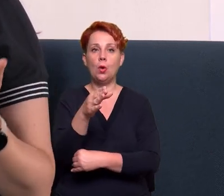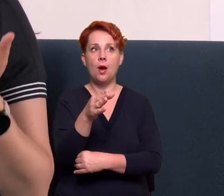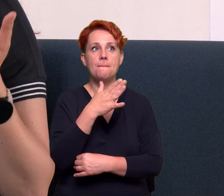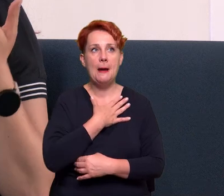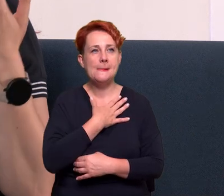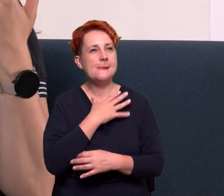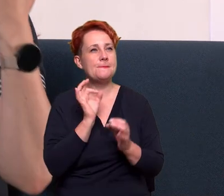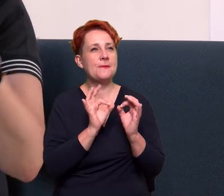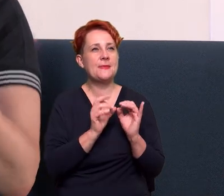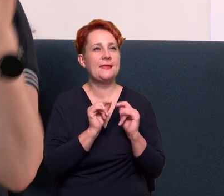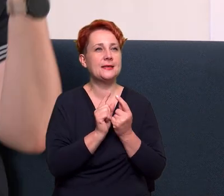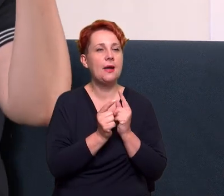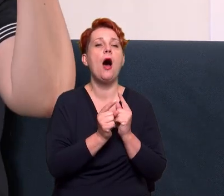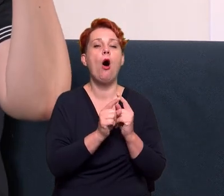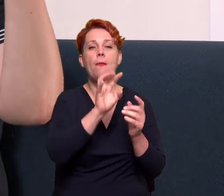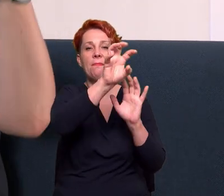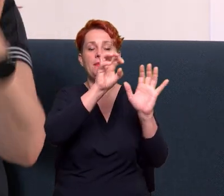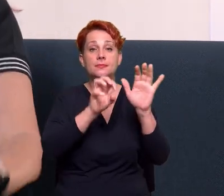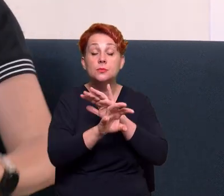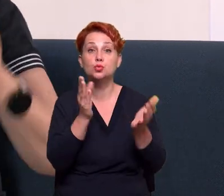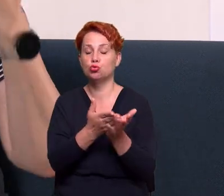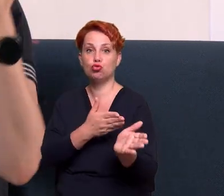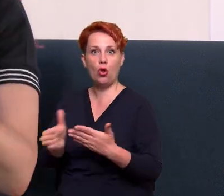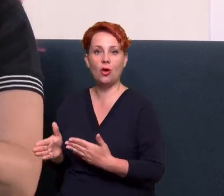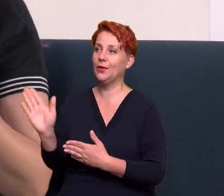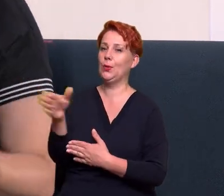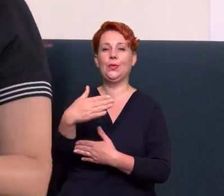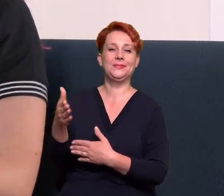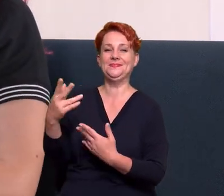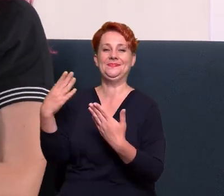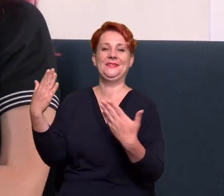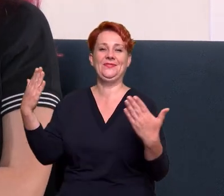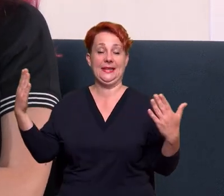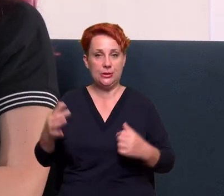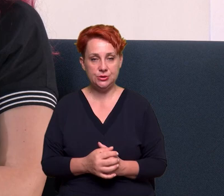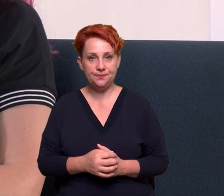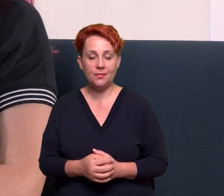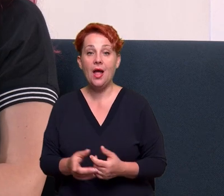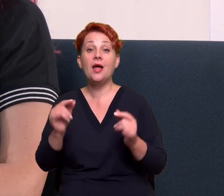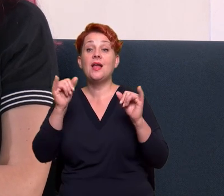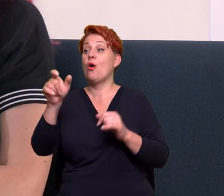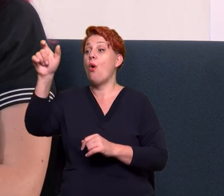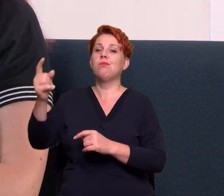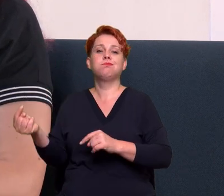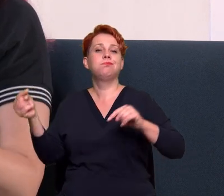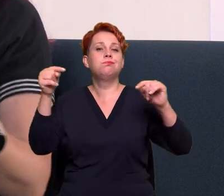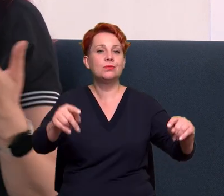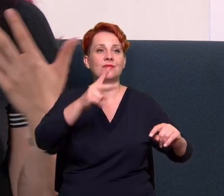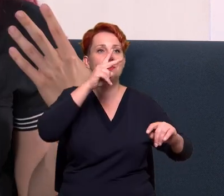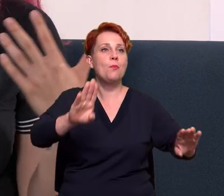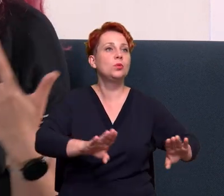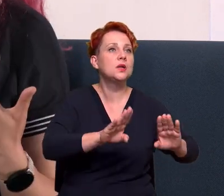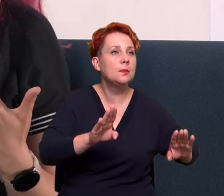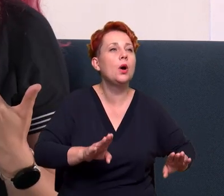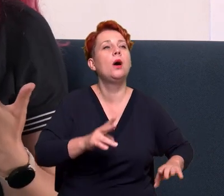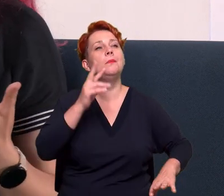I a równocześnie jakby to jest dosyć jasne, kiedy widz czy widzka wchodzi do muzeum, z czym ma do czynienia, zwłaszcza z